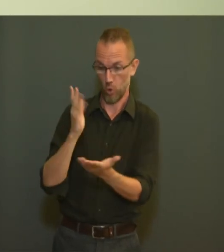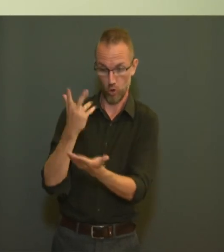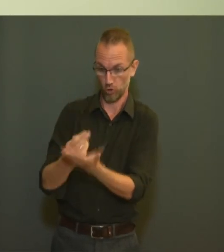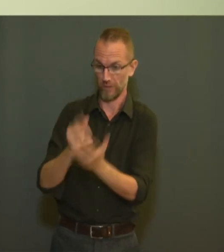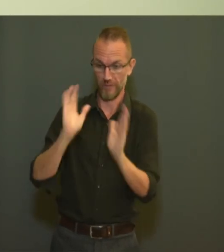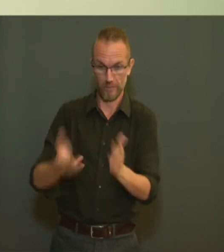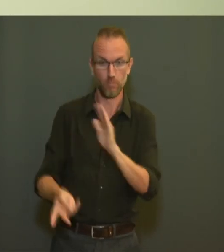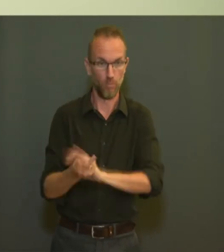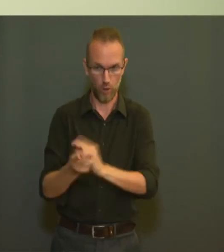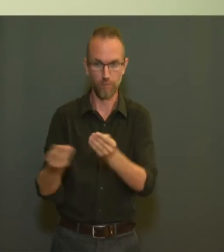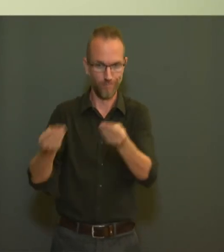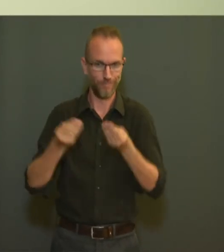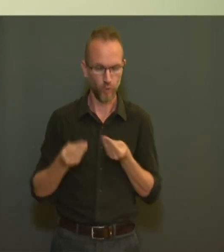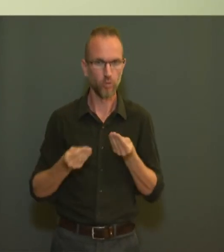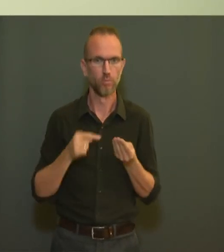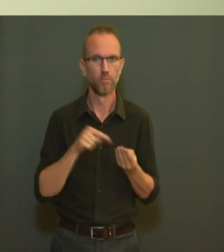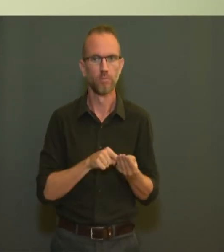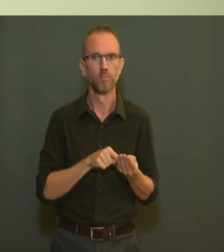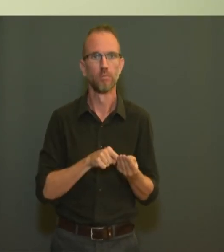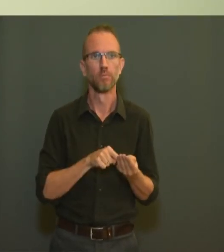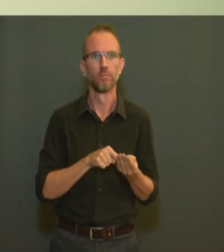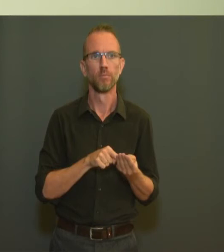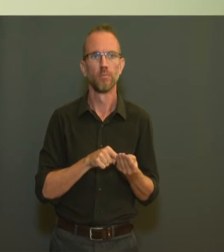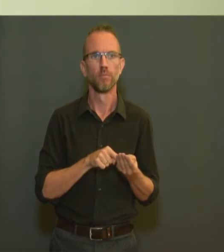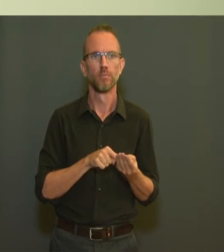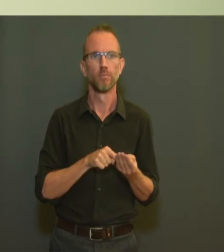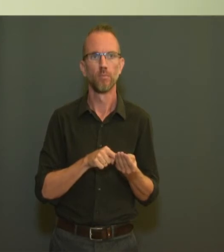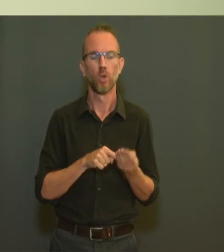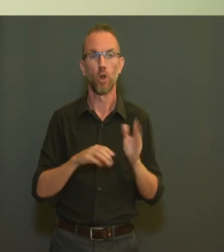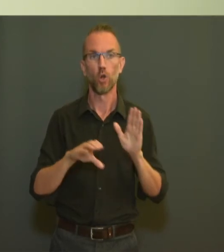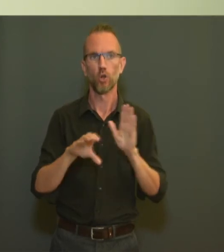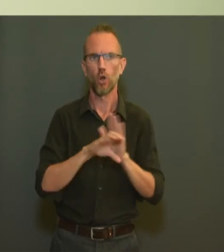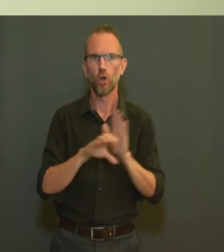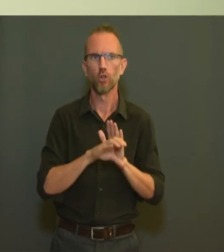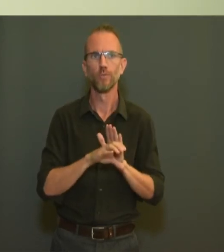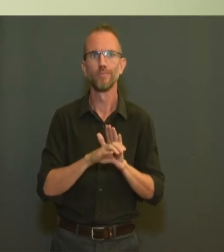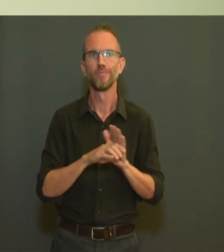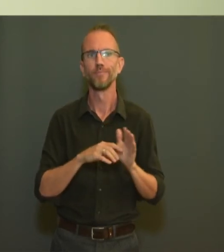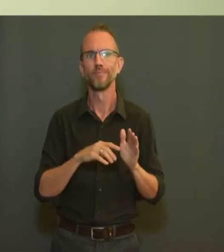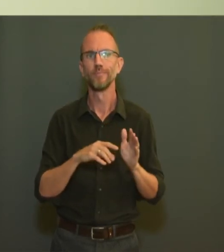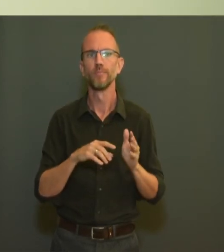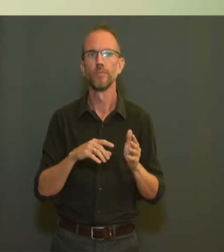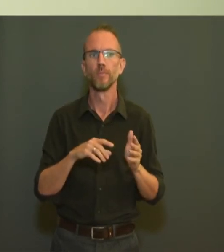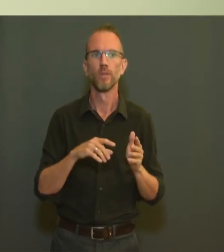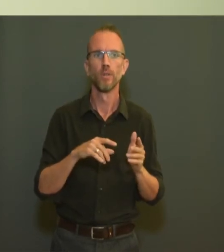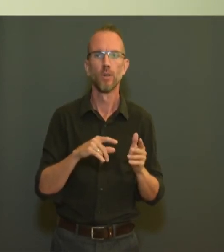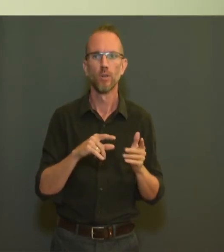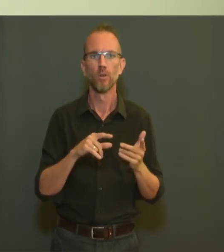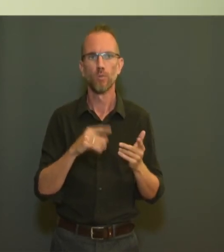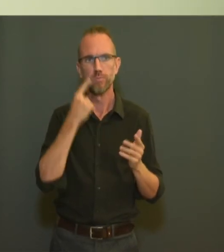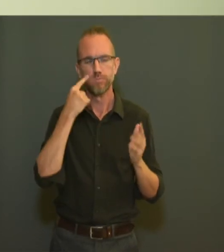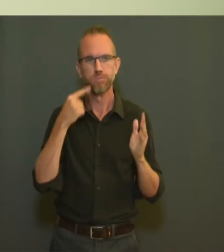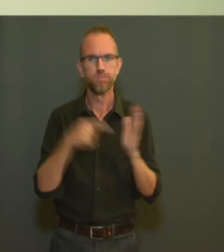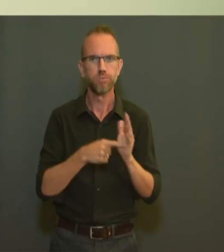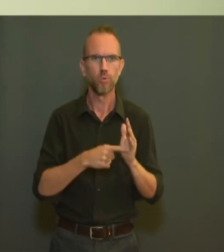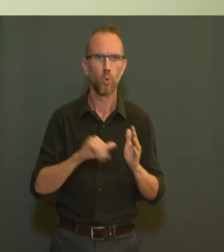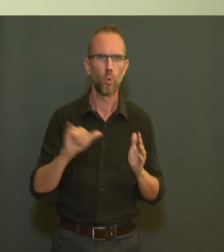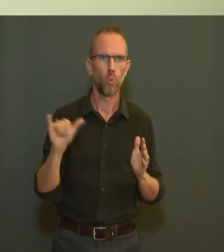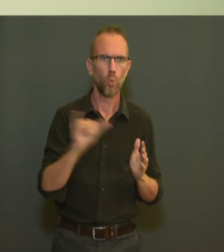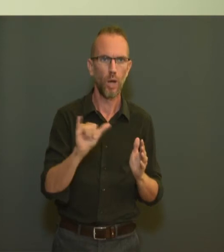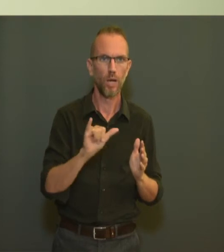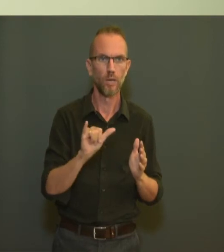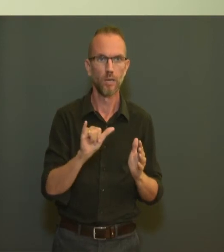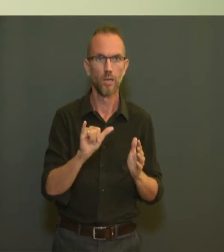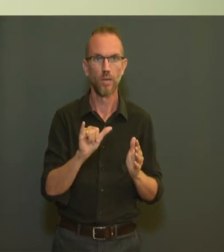vous devrez le montrer à l'embarquement de l'avion. Donc si vous êtes parti pour un voyage en avion qui vous ramène vers la Belgique, vous